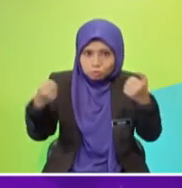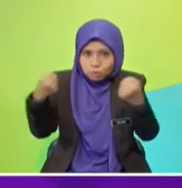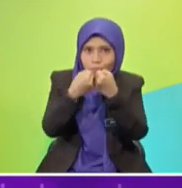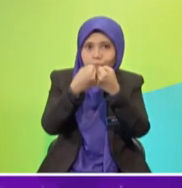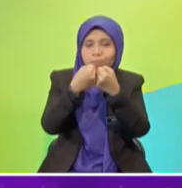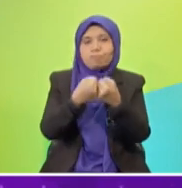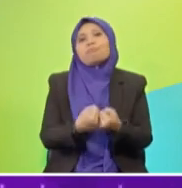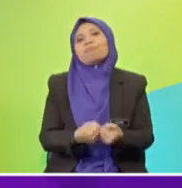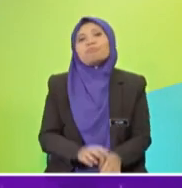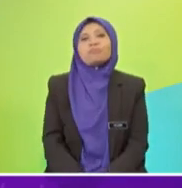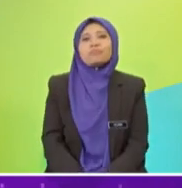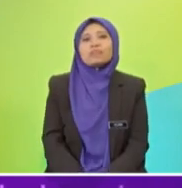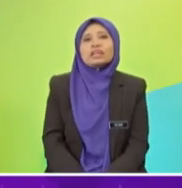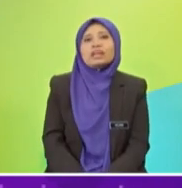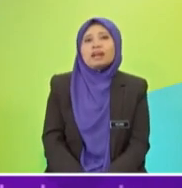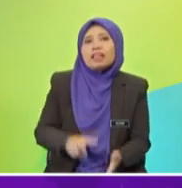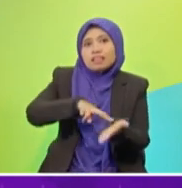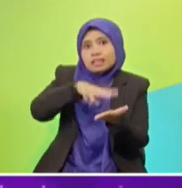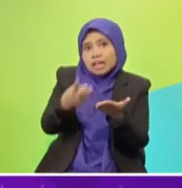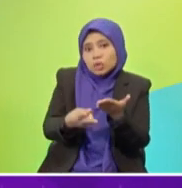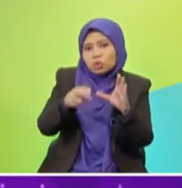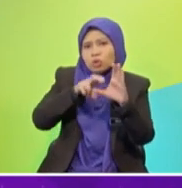Oke seterusnya terjatuh